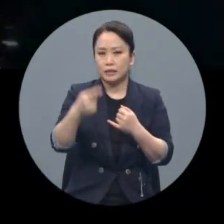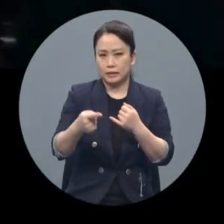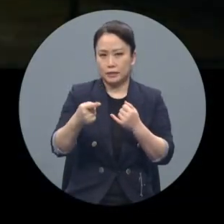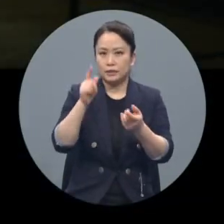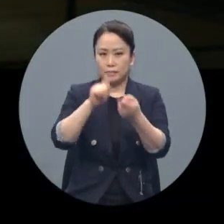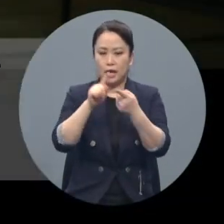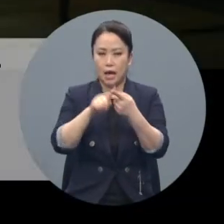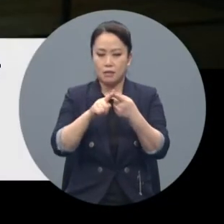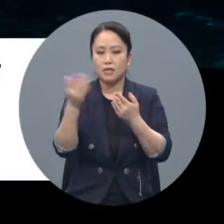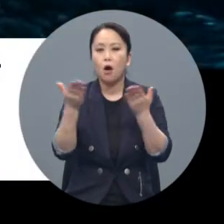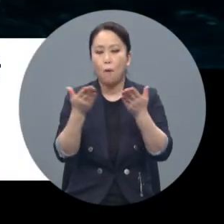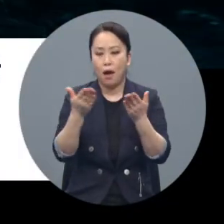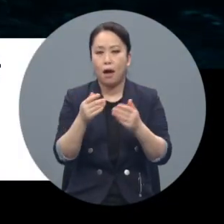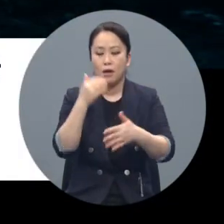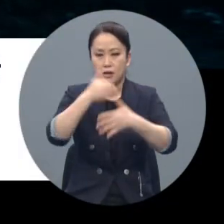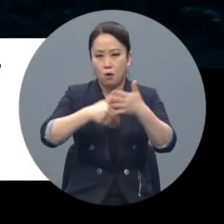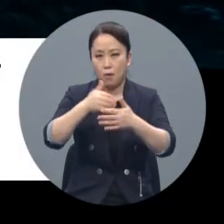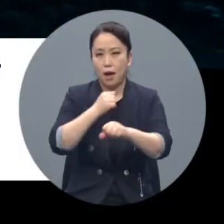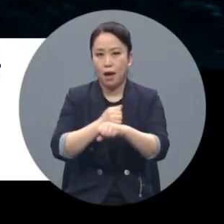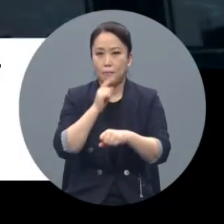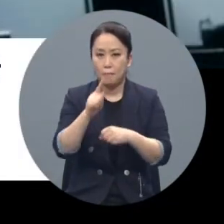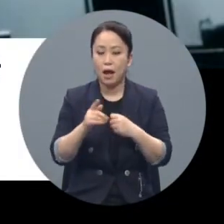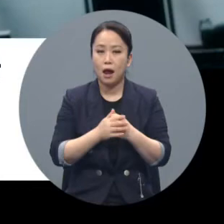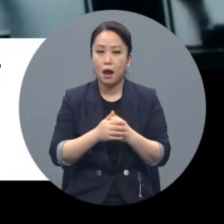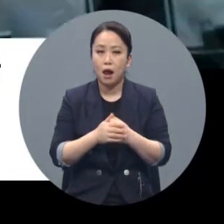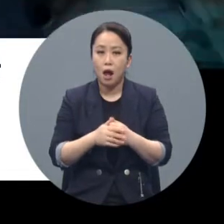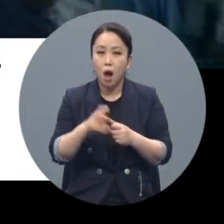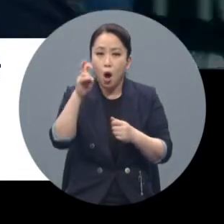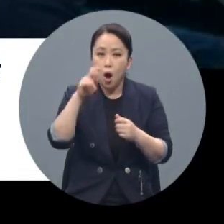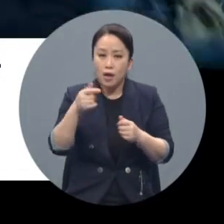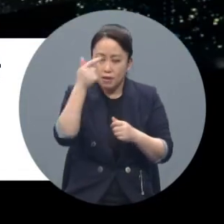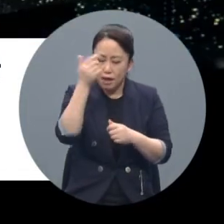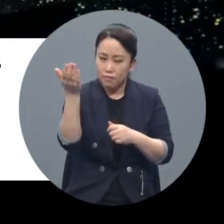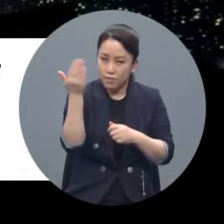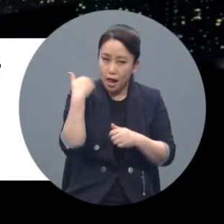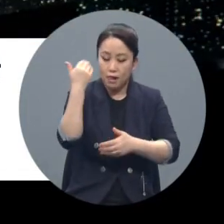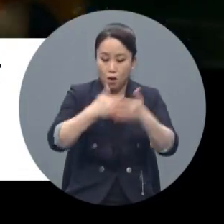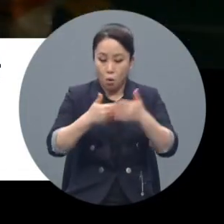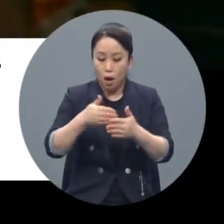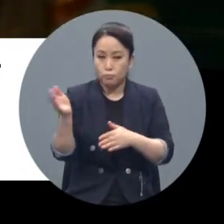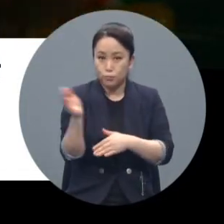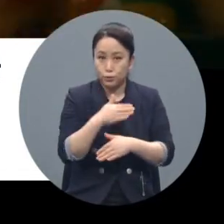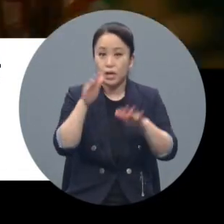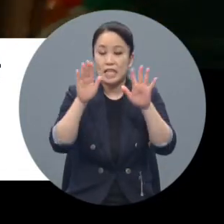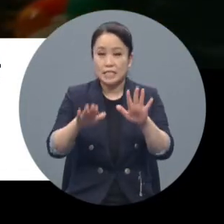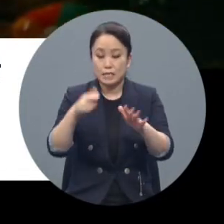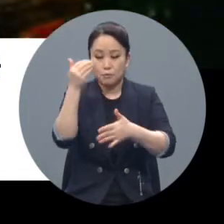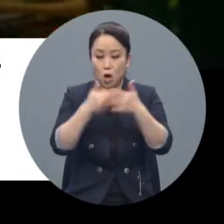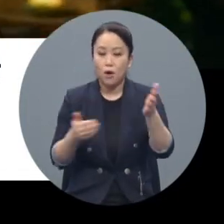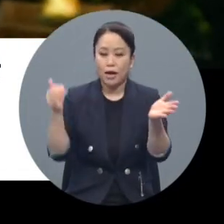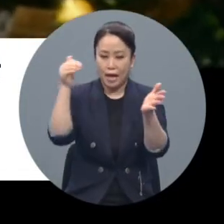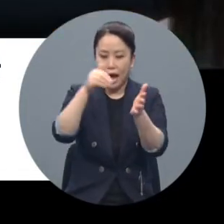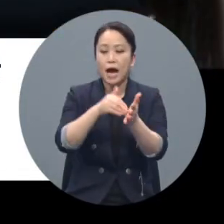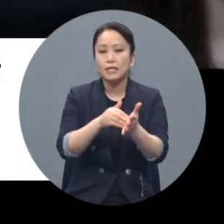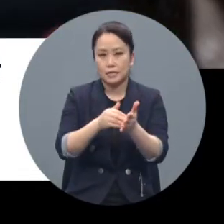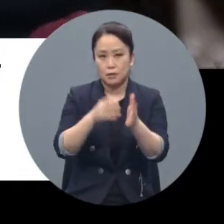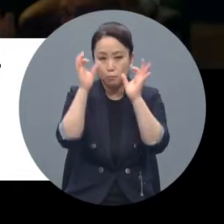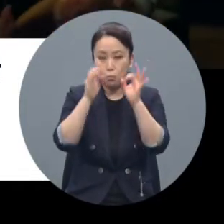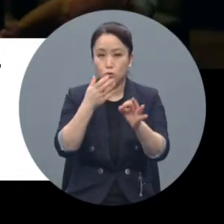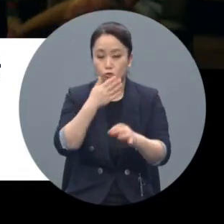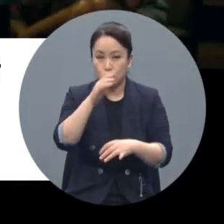무성 영화 시대부터 시작해서 현대 영화까지 모든 영화를 아우르는 작품이라고 생각하시면 되고요. 한편의 비극적인